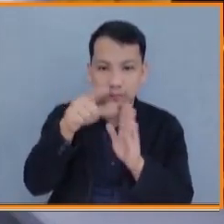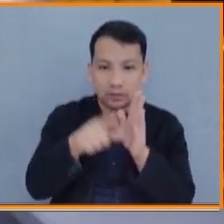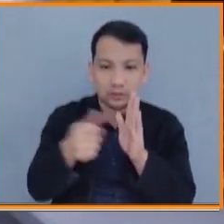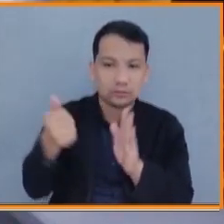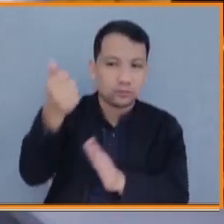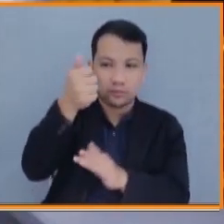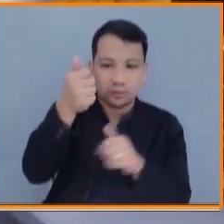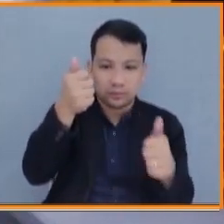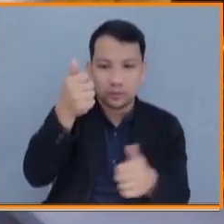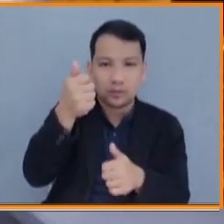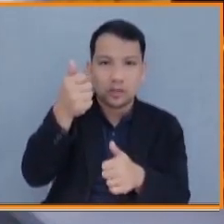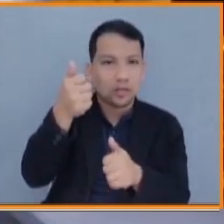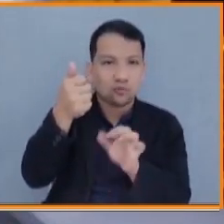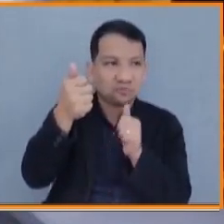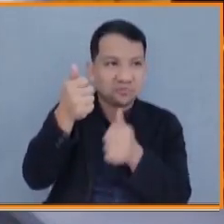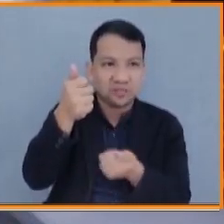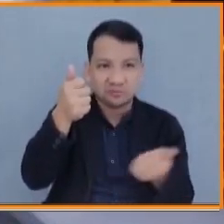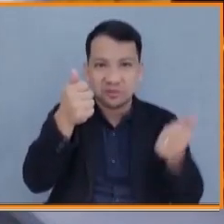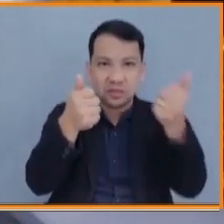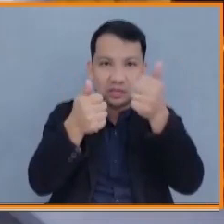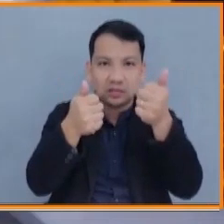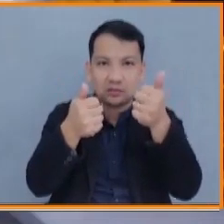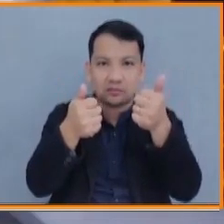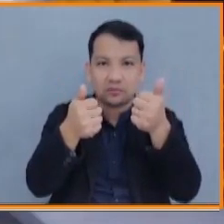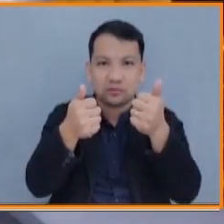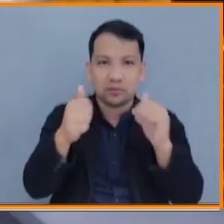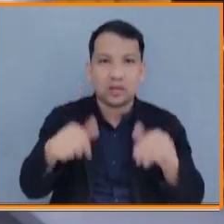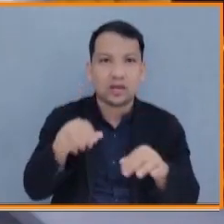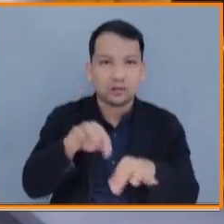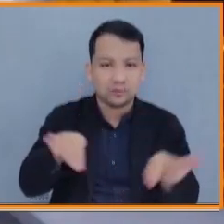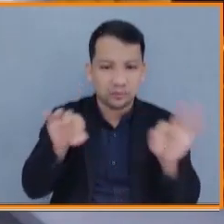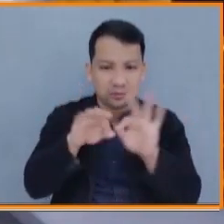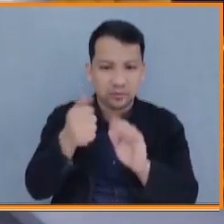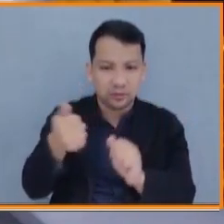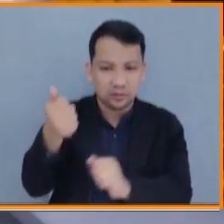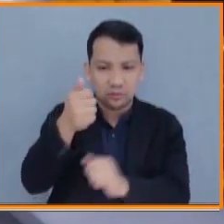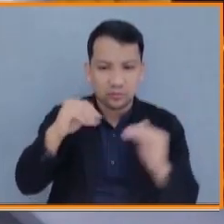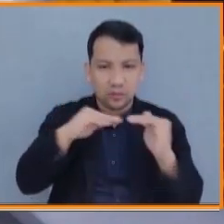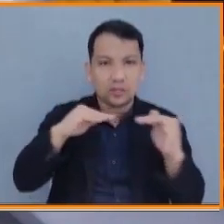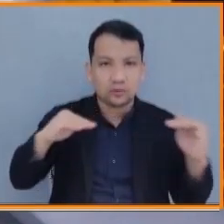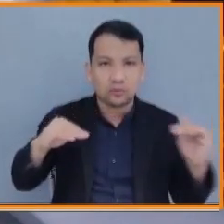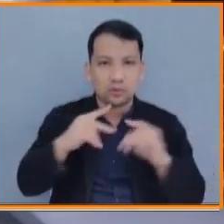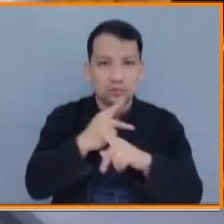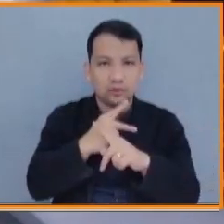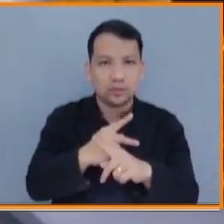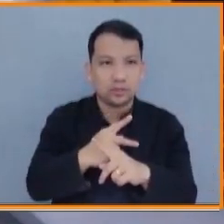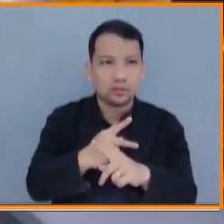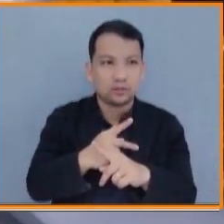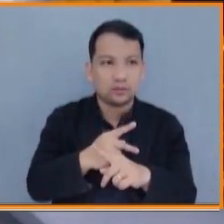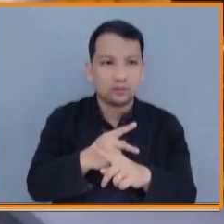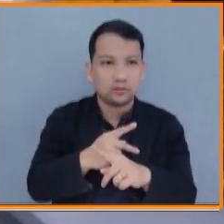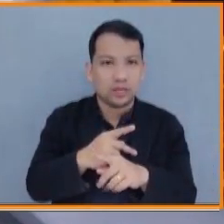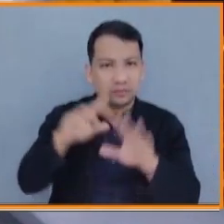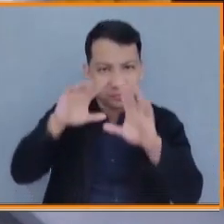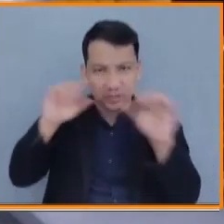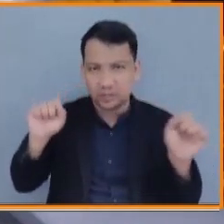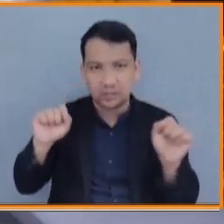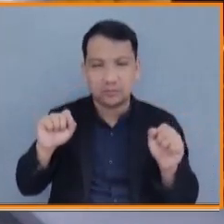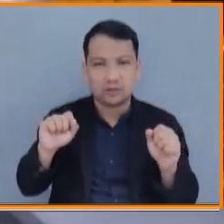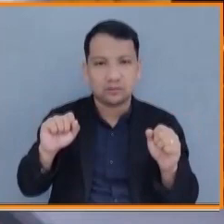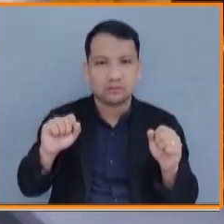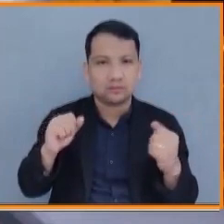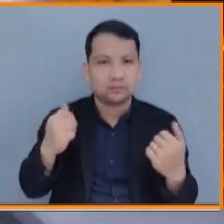protection of the law at Wala naman pong sinasabi doon exempted kapag ikaw ay presidente na so